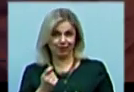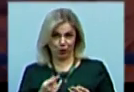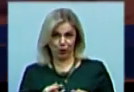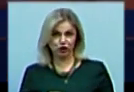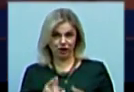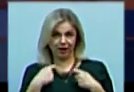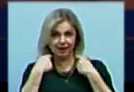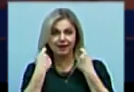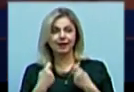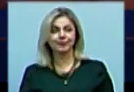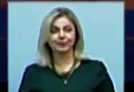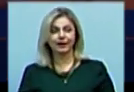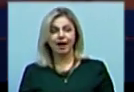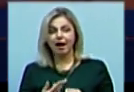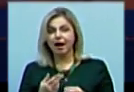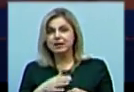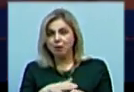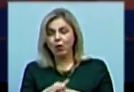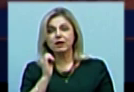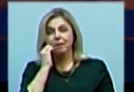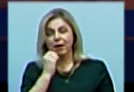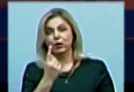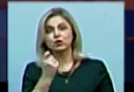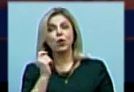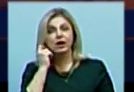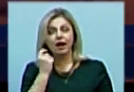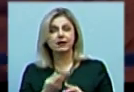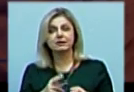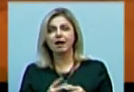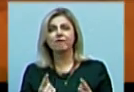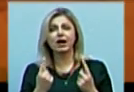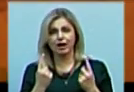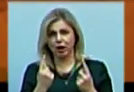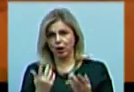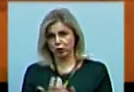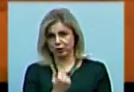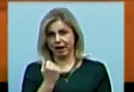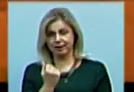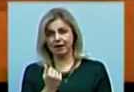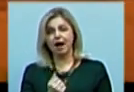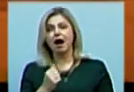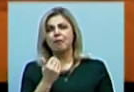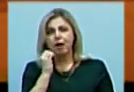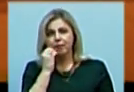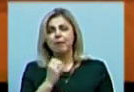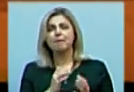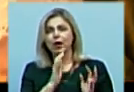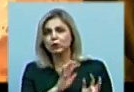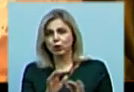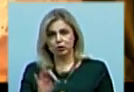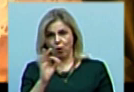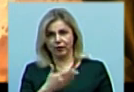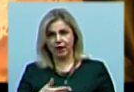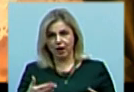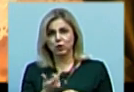Їй сповнилось 100 років, це велике досягнення. Їй виповнилось 100 років, це велике досягнення. Вона піклується про нас, вона нас